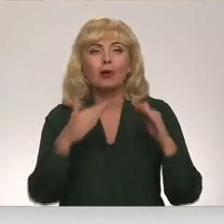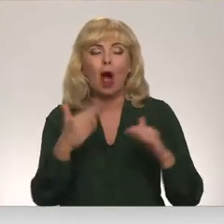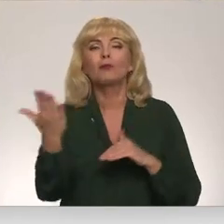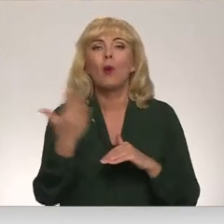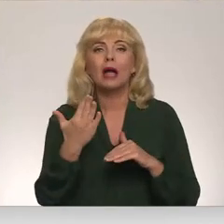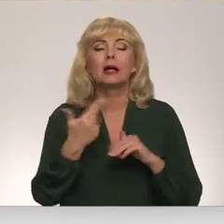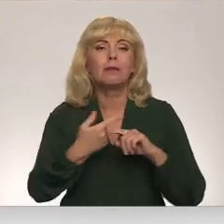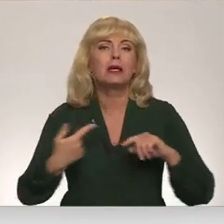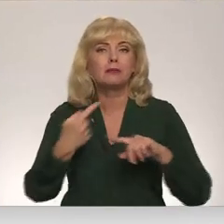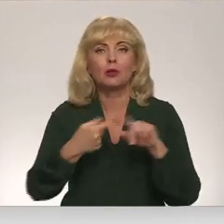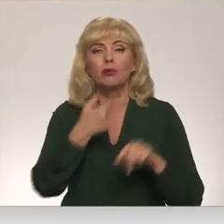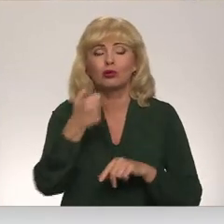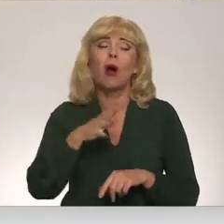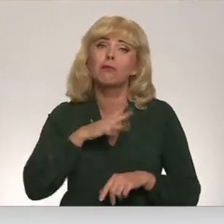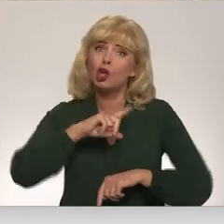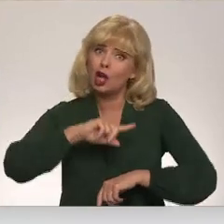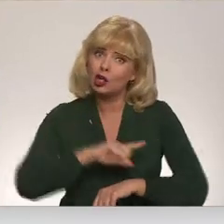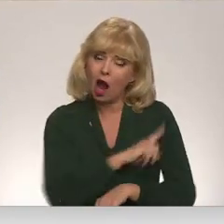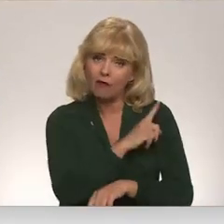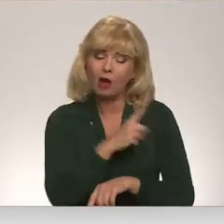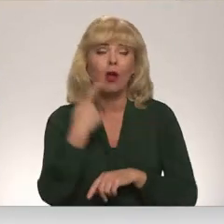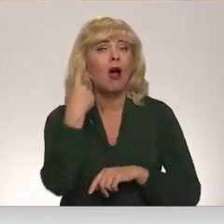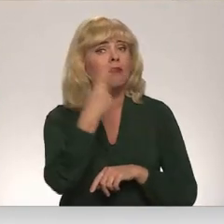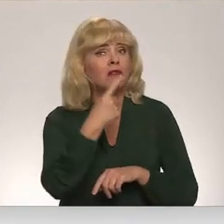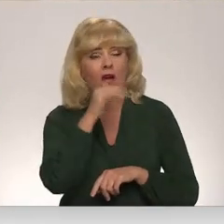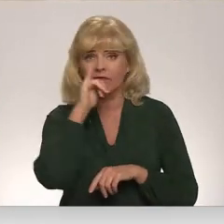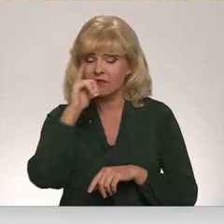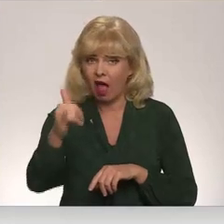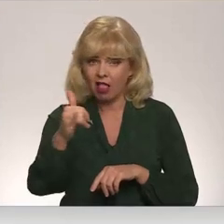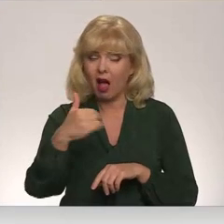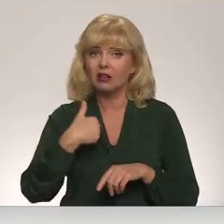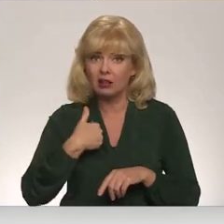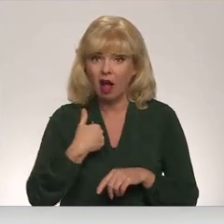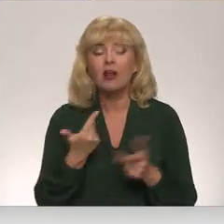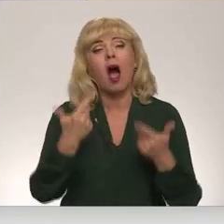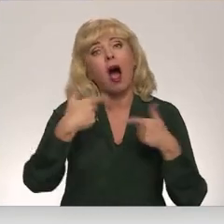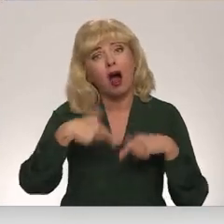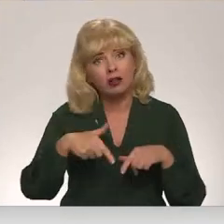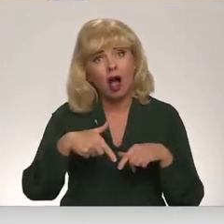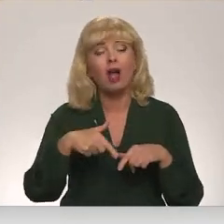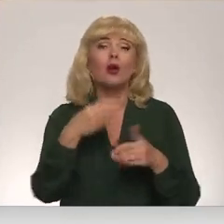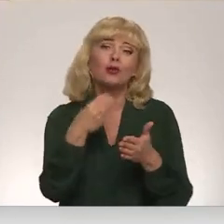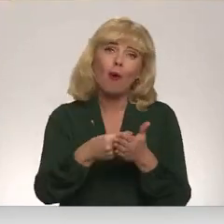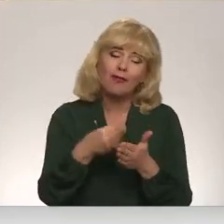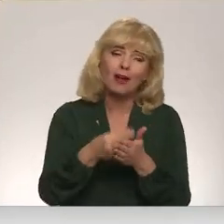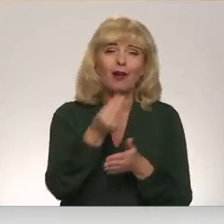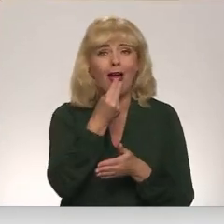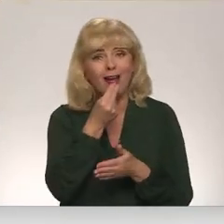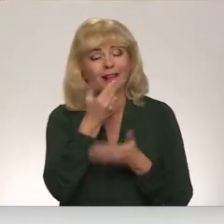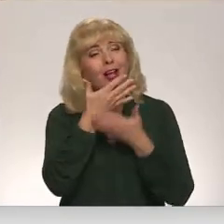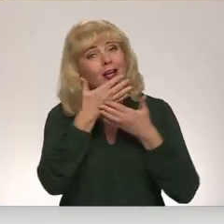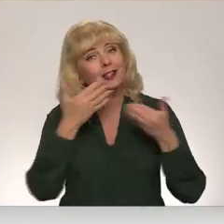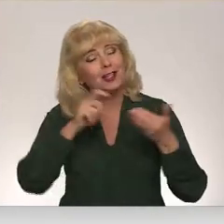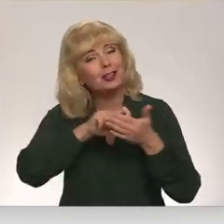pirms pusgada, kad bija savainots. Sākumā nevienu nelaida sev klāt, bet ar laiku sāka novērtēt ēdienu, siltas